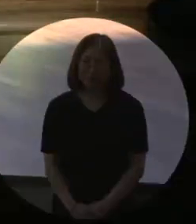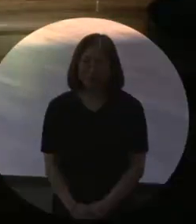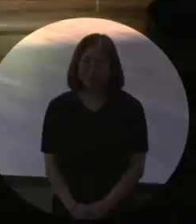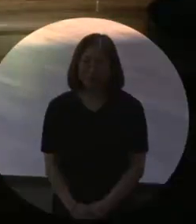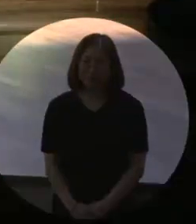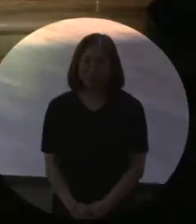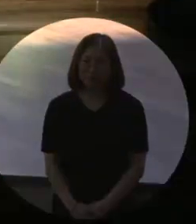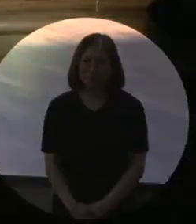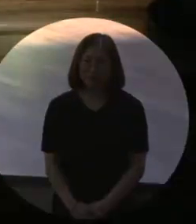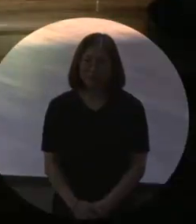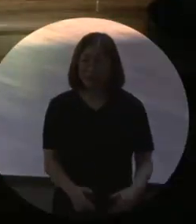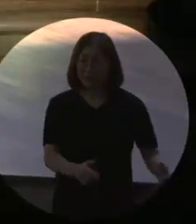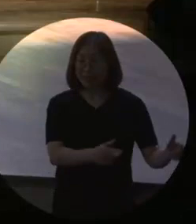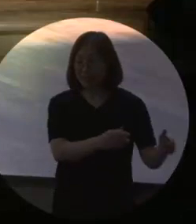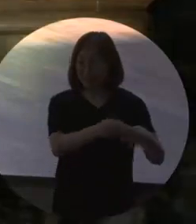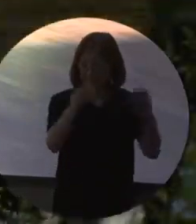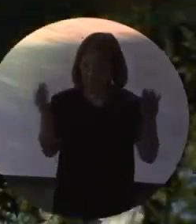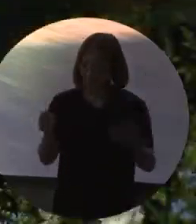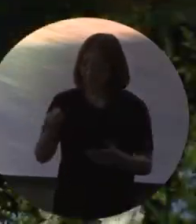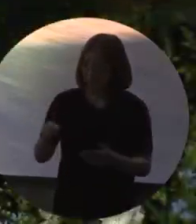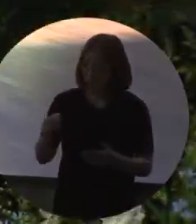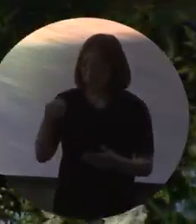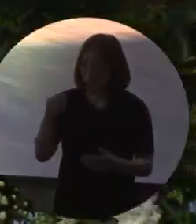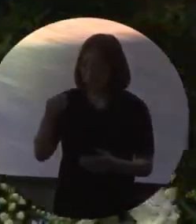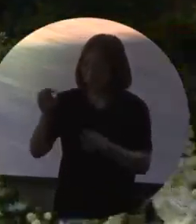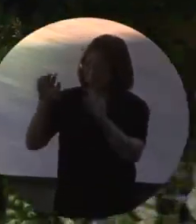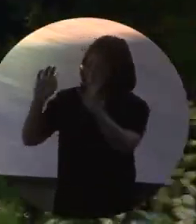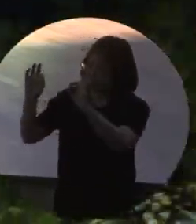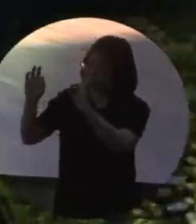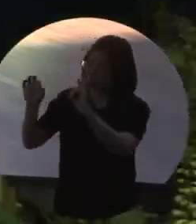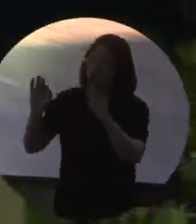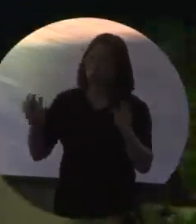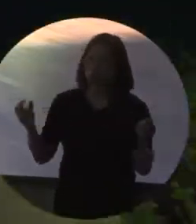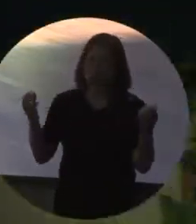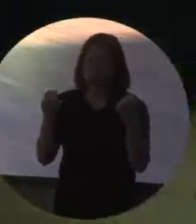자, 다들 이거 보이지? 오늘 야근이야.